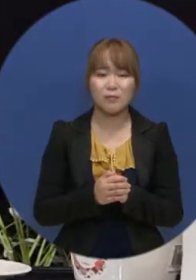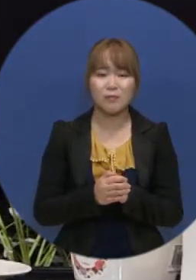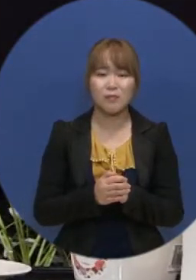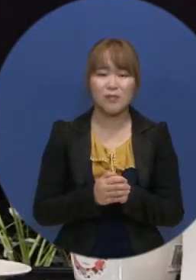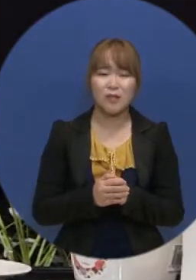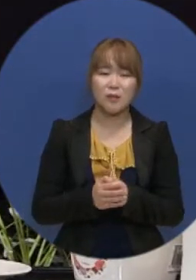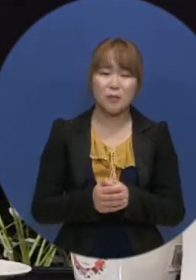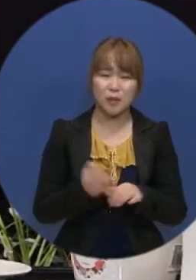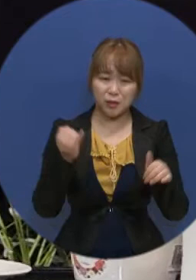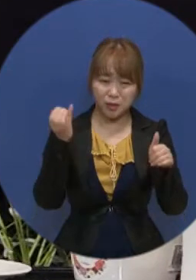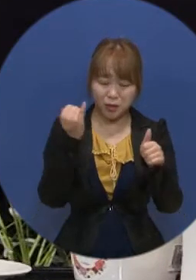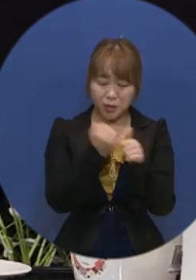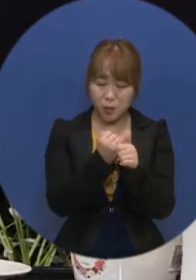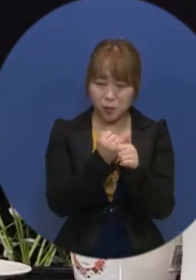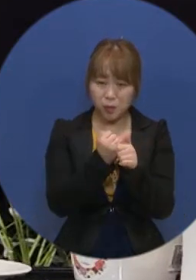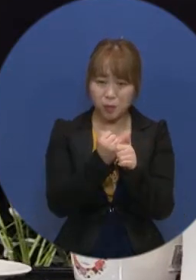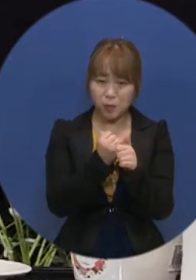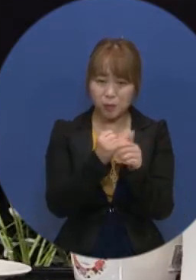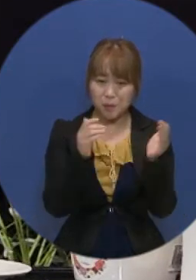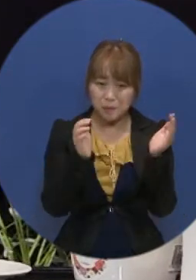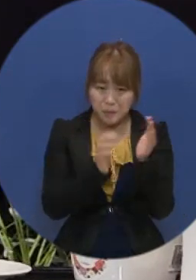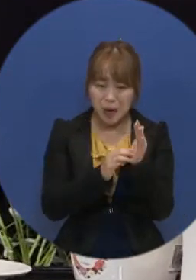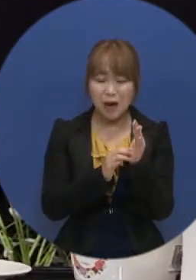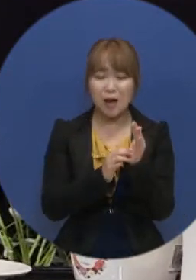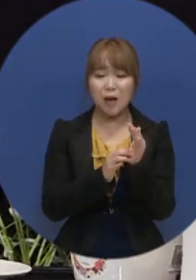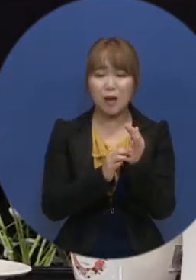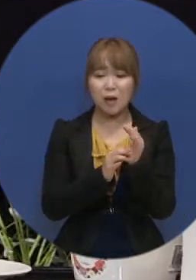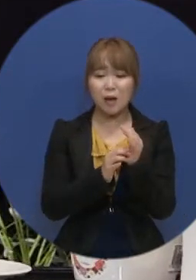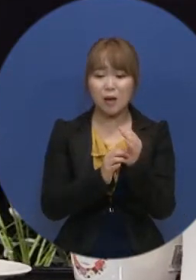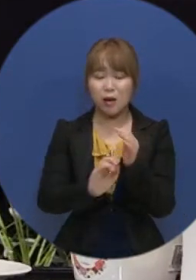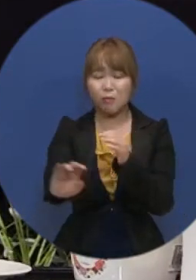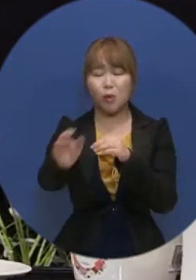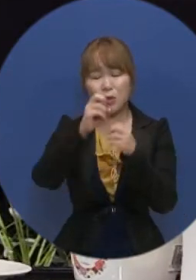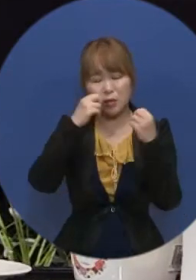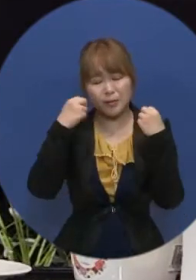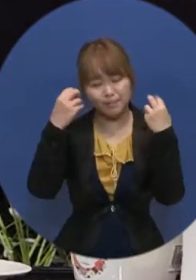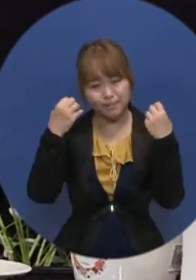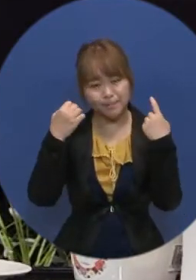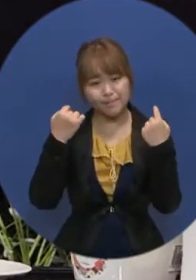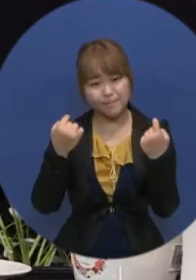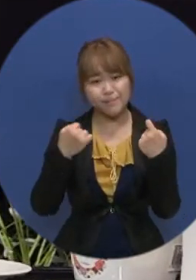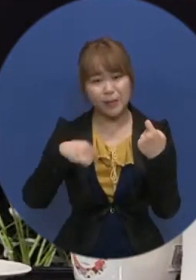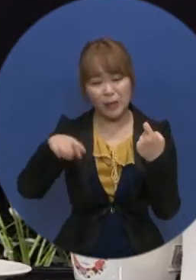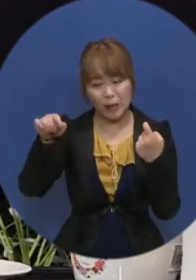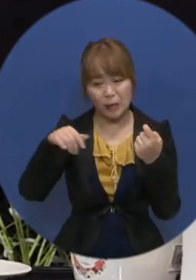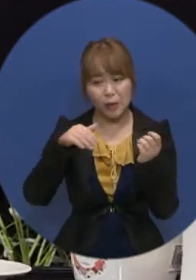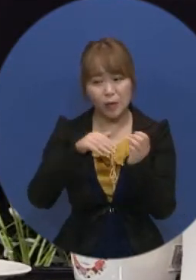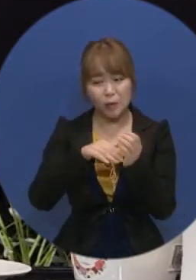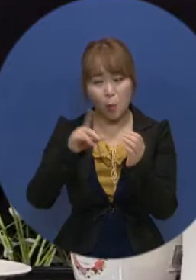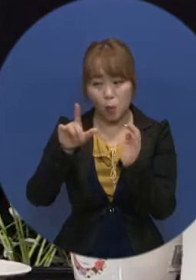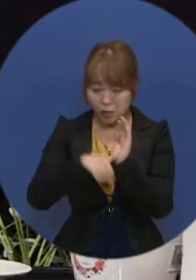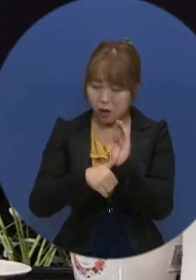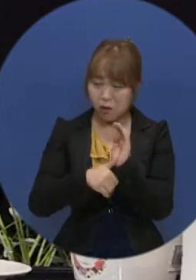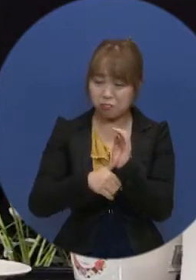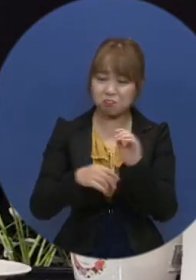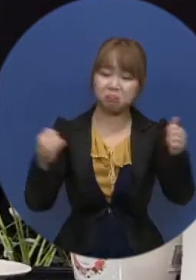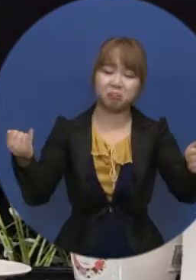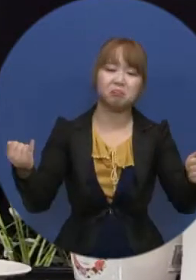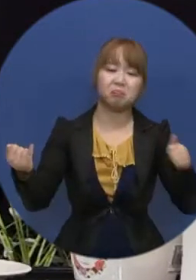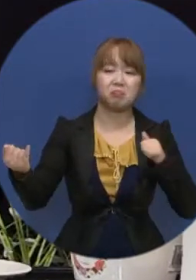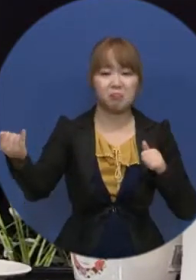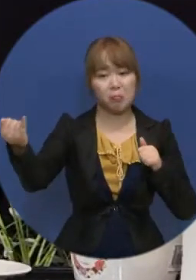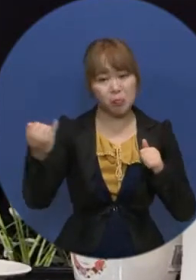심지어 뭐 그 결혼하고 네. 신혼여행 갔다가 올 때는 따로 온 많대요. 경우도 있다고 네.